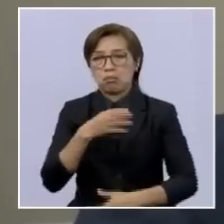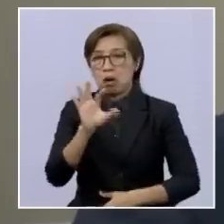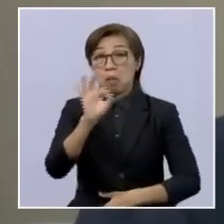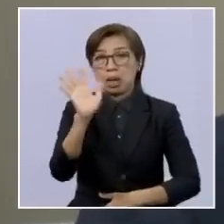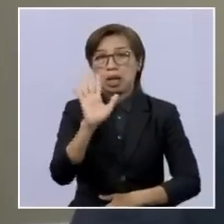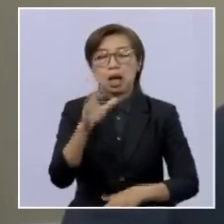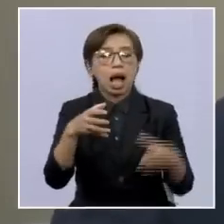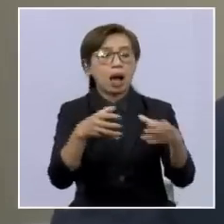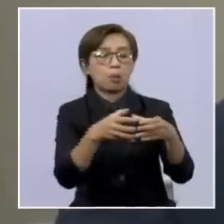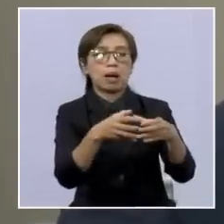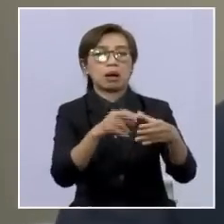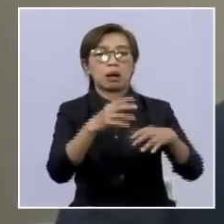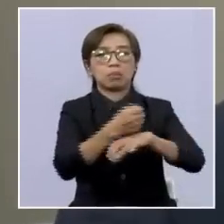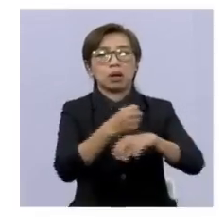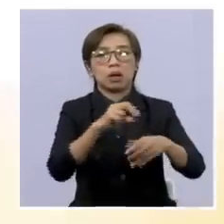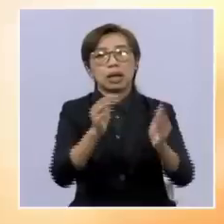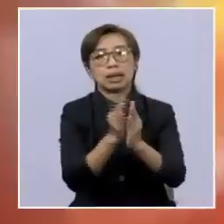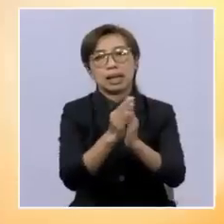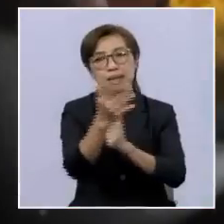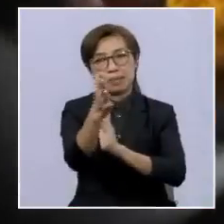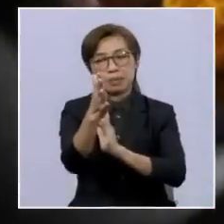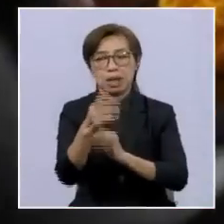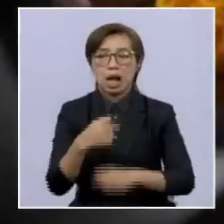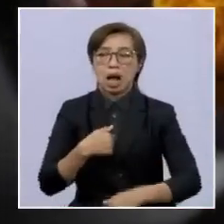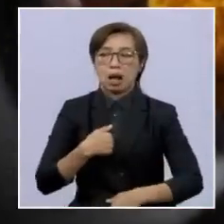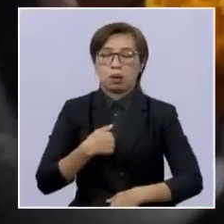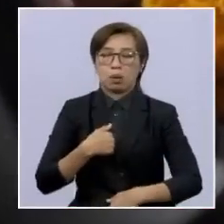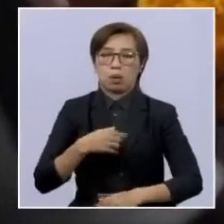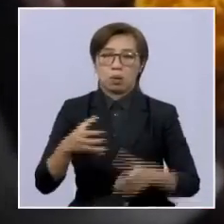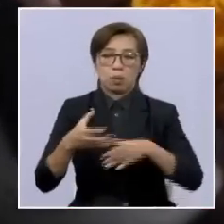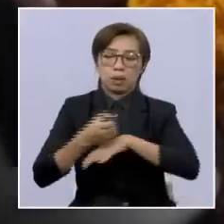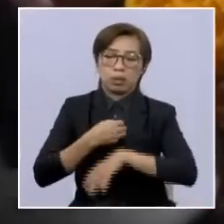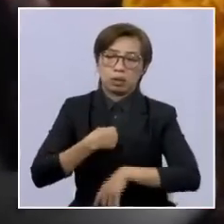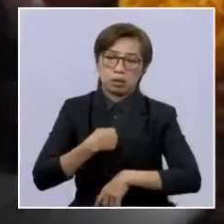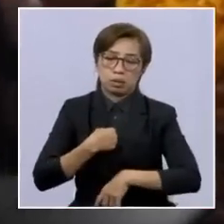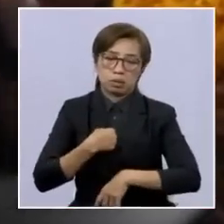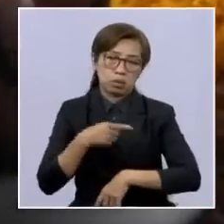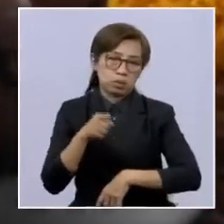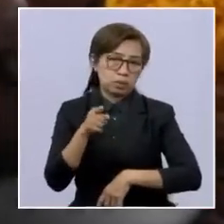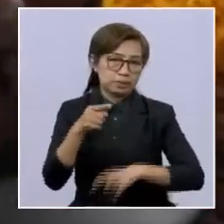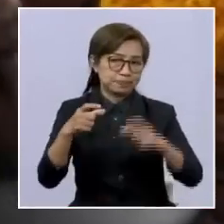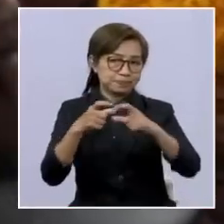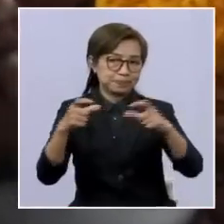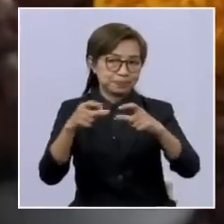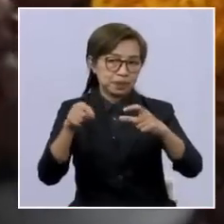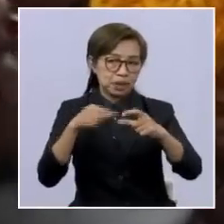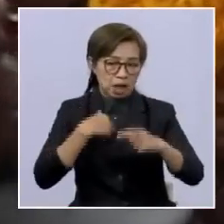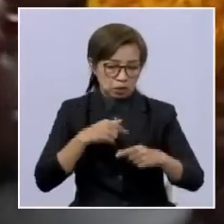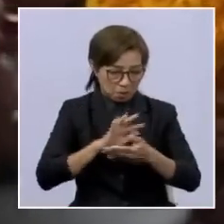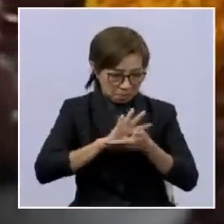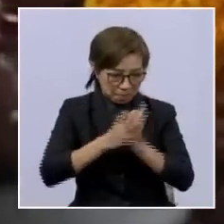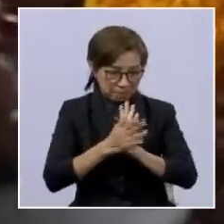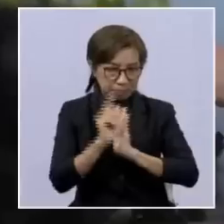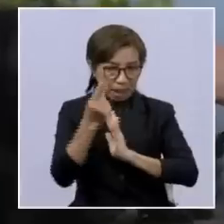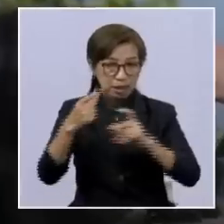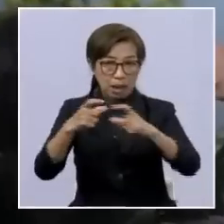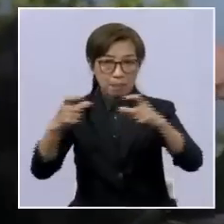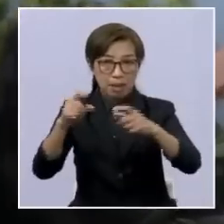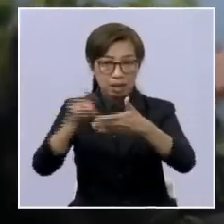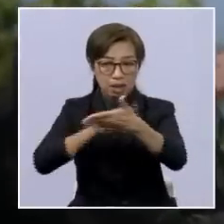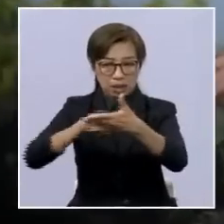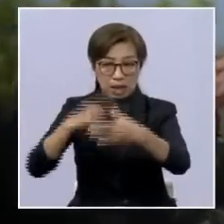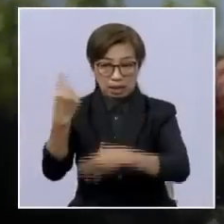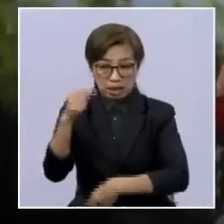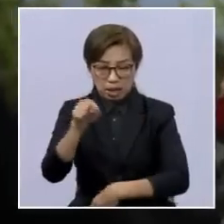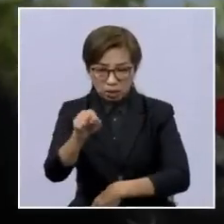งมันก็เลยเป็นที่มาว่าอ้าวถ้างั้นพักการเมืองเขาก็ต้องแก้โจทย์ให้มันตรงกับระบบเลือกตั้งเวลาเขาเอาคนลงสมัครเขาก็ต้อง